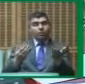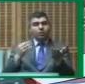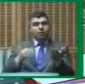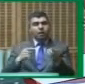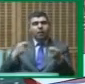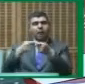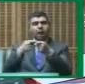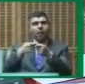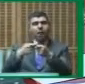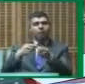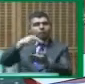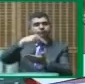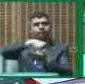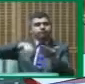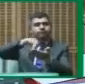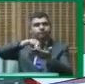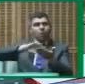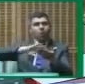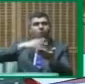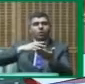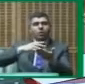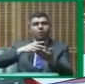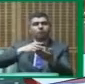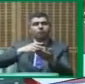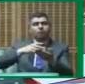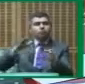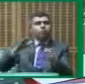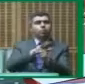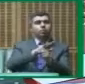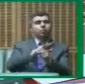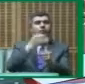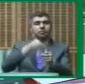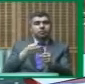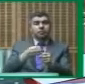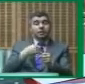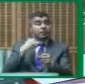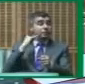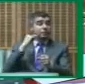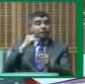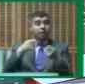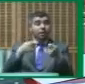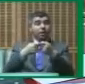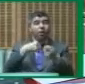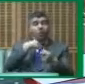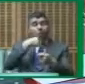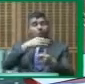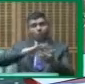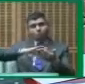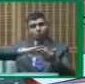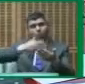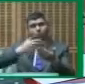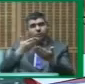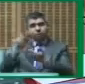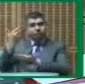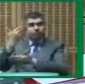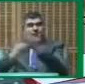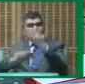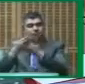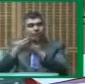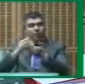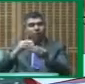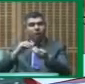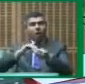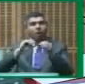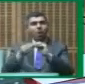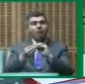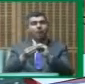كنبقاو ندورو في حلقة مفرغة، كنرقعو فيما بعد. لذلك الأمل معقود على شعبنا، على أمتنا، على المسؤولين ديالنا باش نحلوا